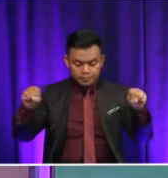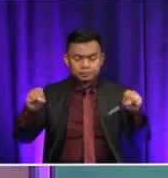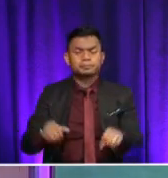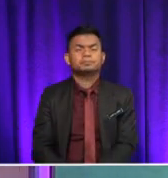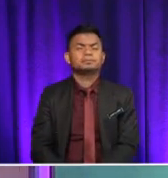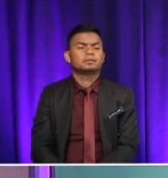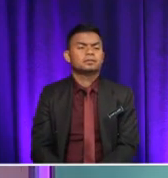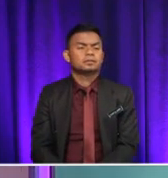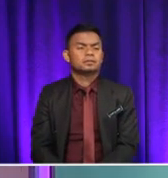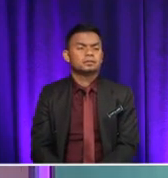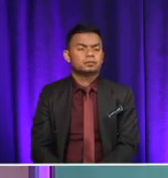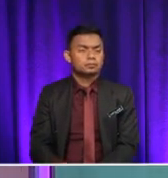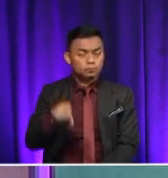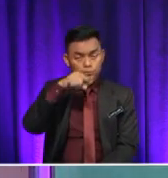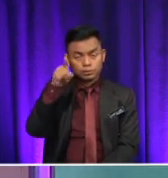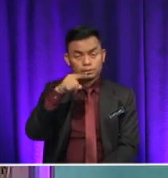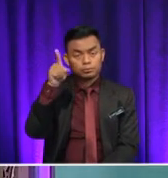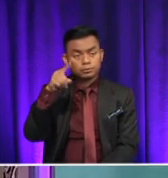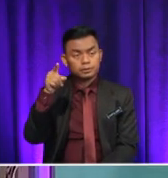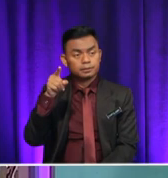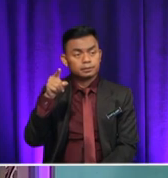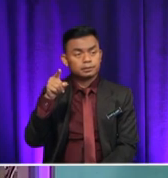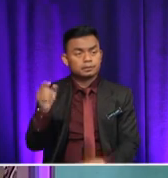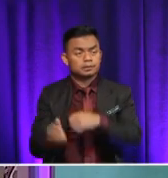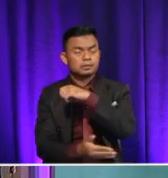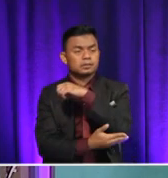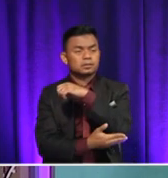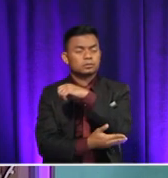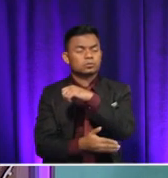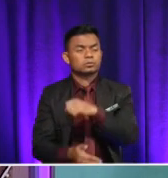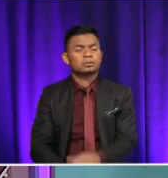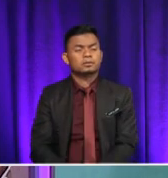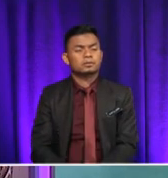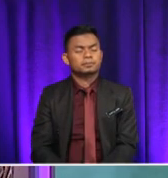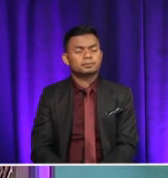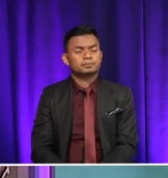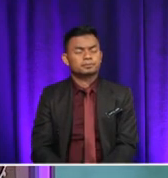sini yang bulat-bulat ini adalah siku atau pun liku Band